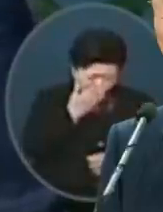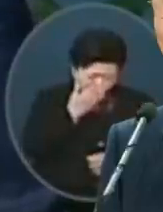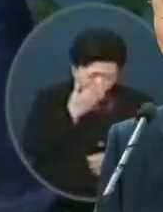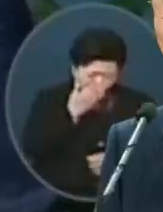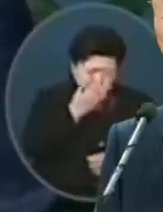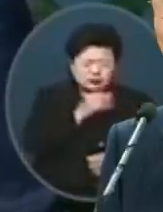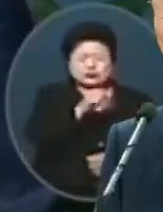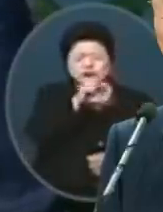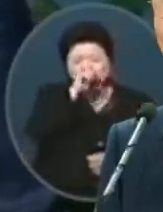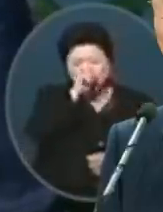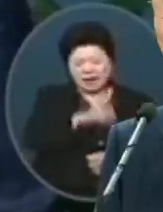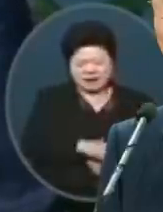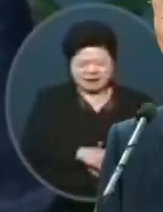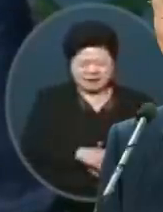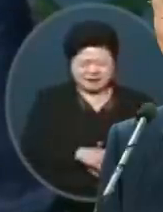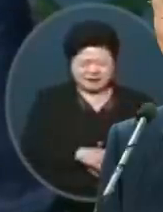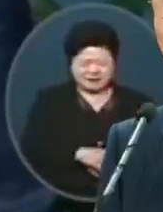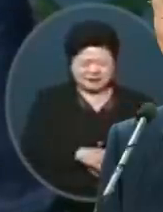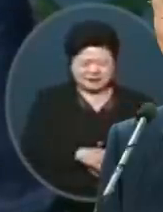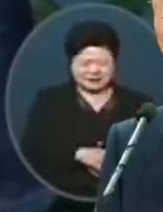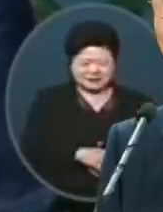지혜인 것입니다.